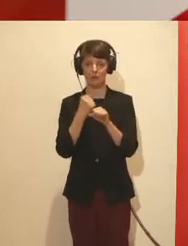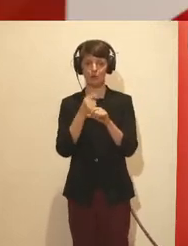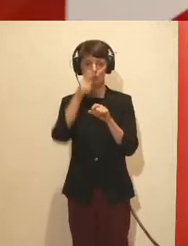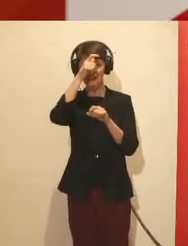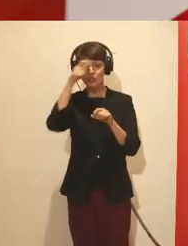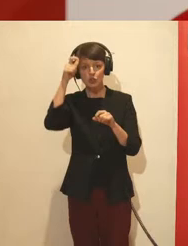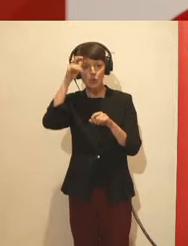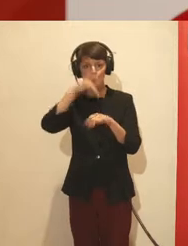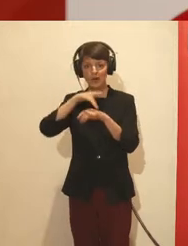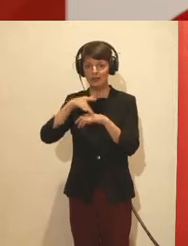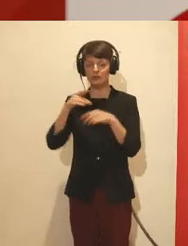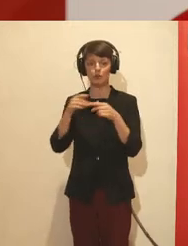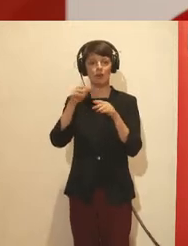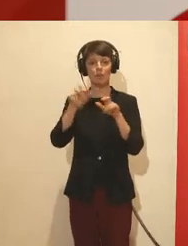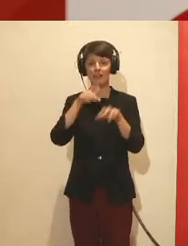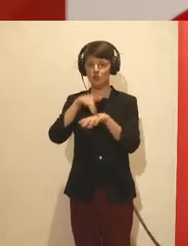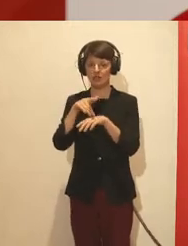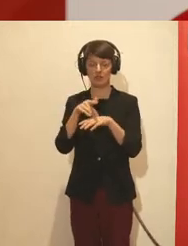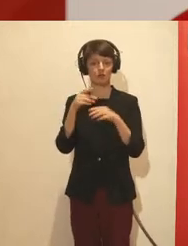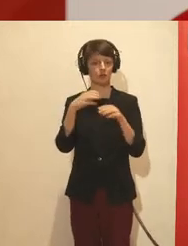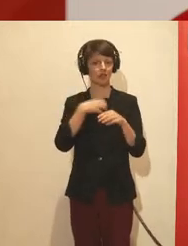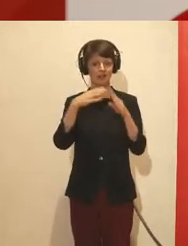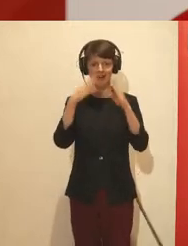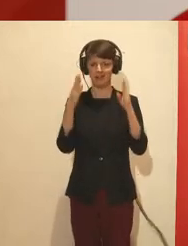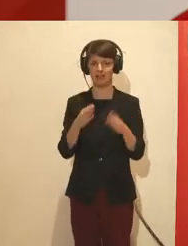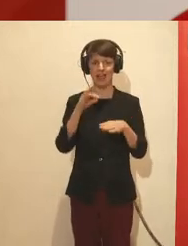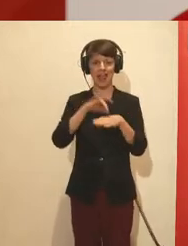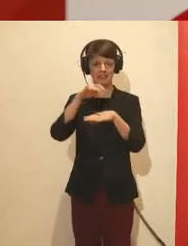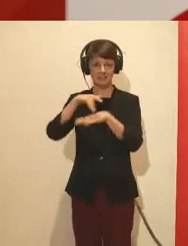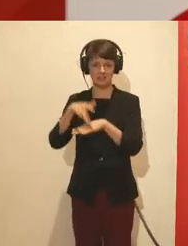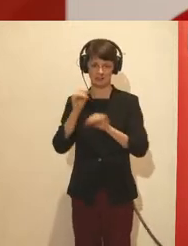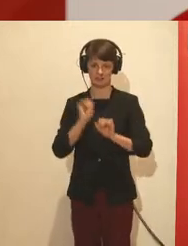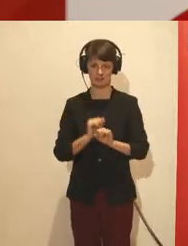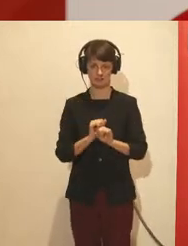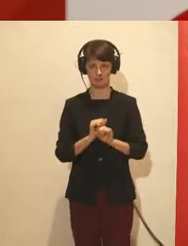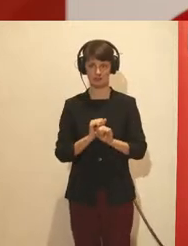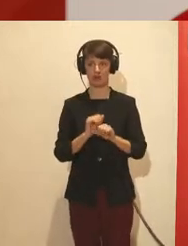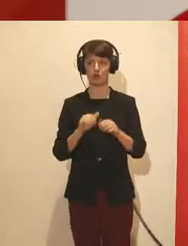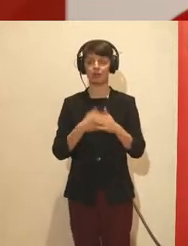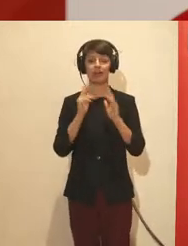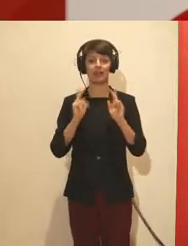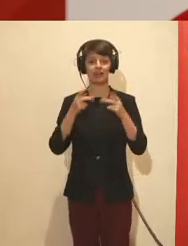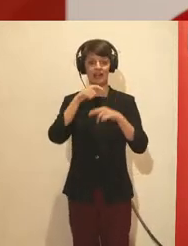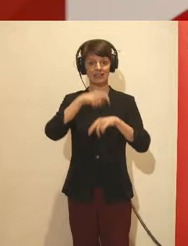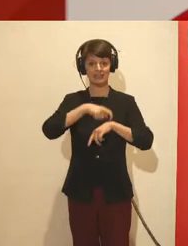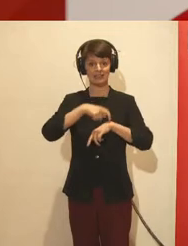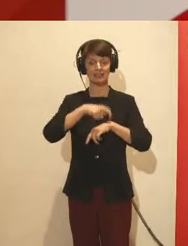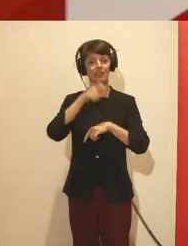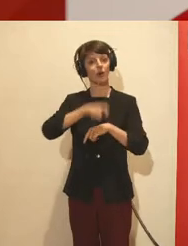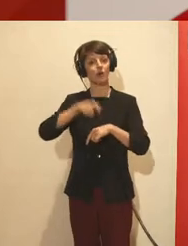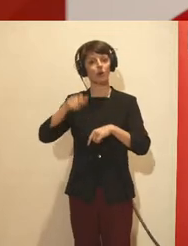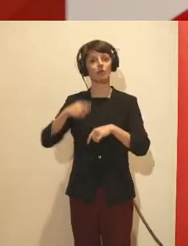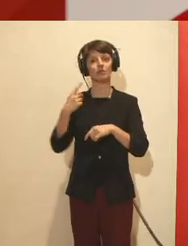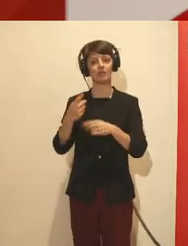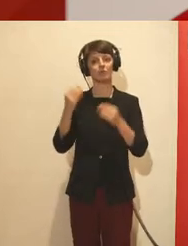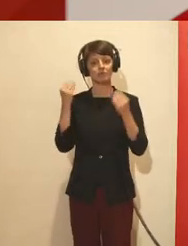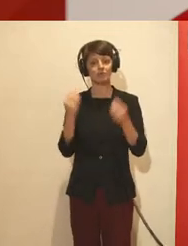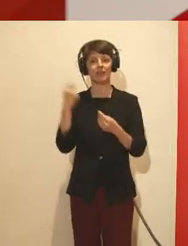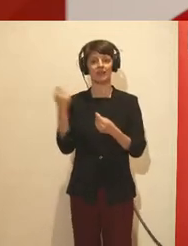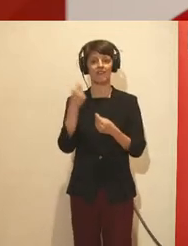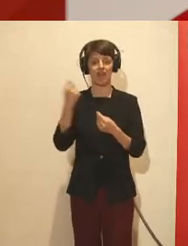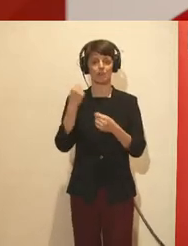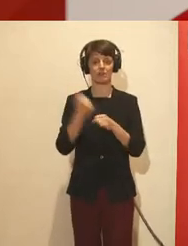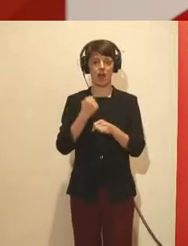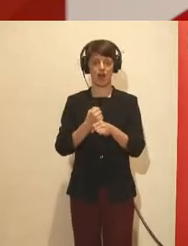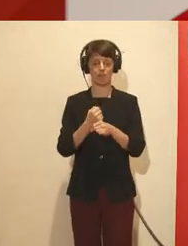ingenieurin oder als manager oder in einem krankenhaus als ärztin und gleichzeitig läuten die eben ganz klassische gewerbliche arbeit